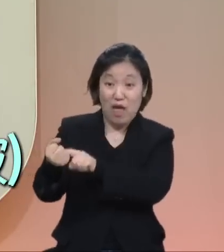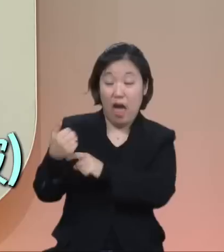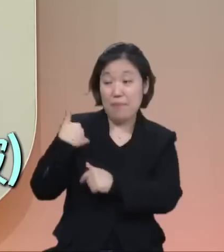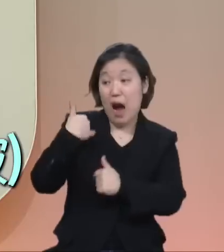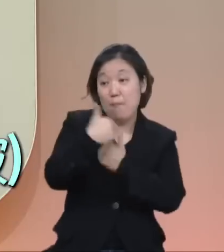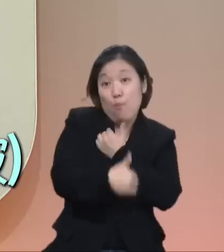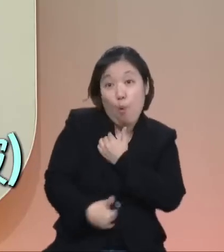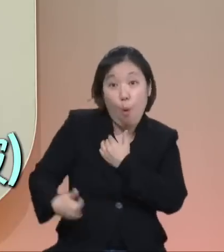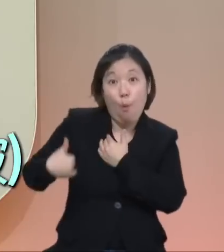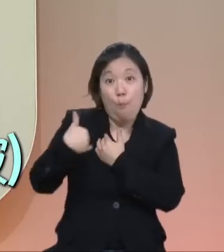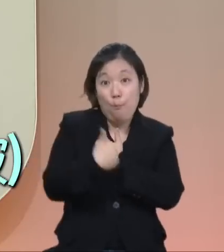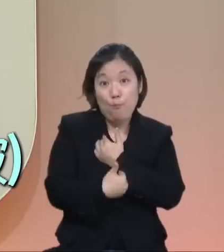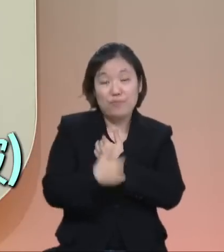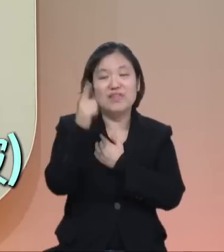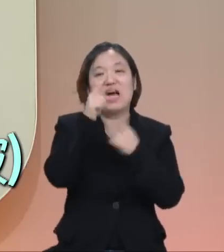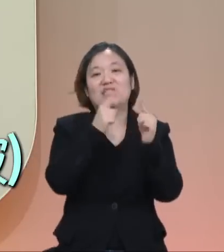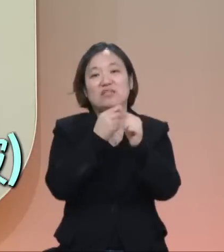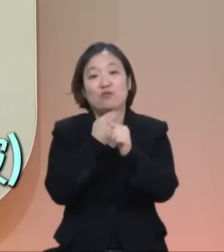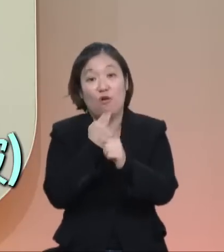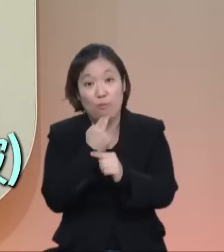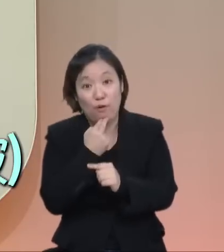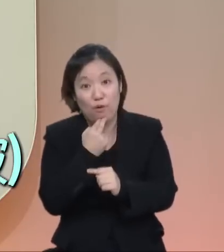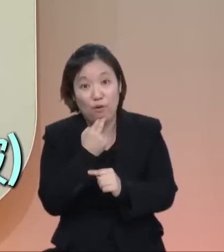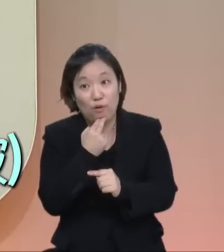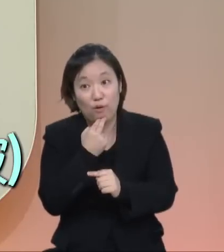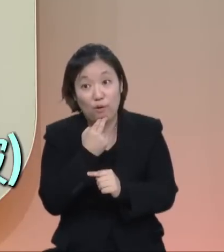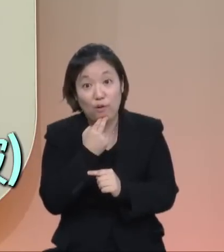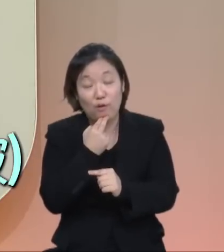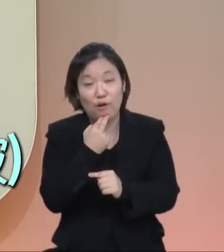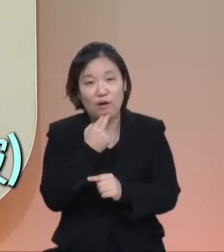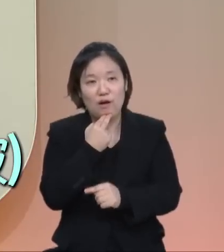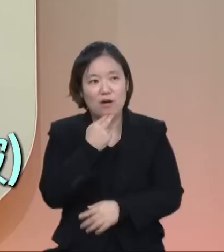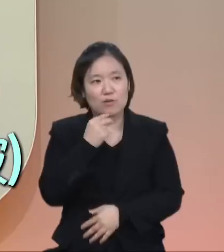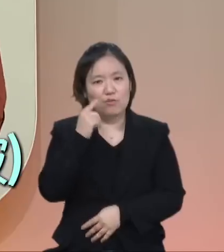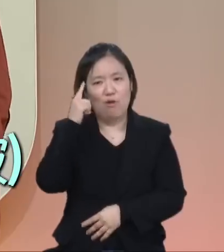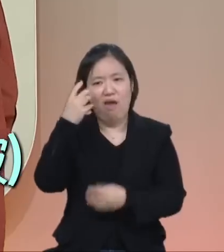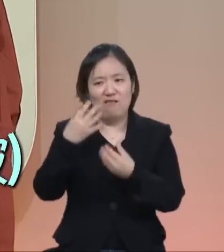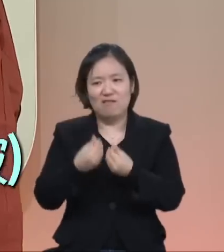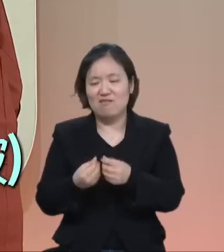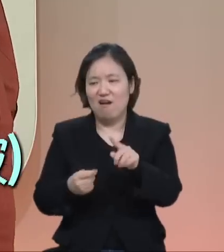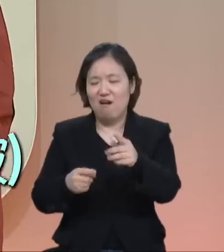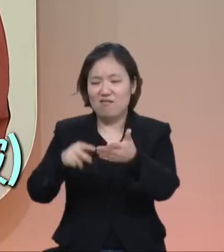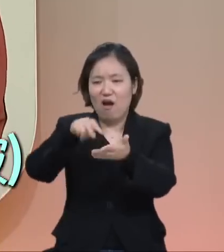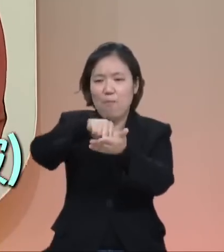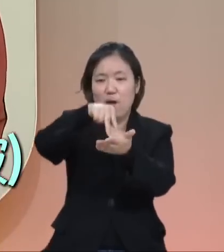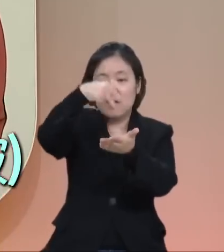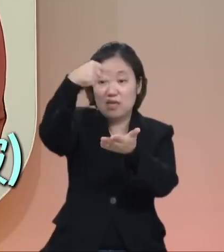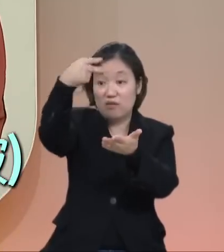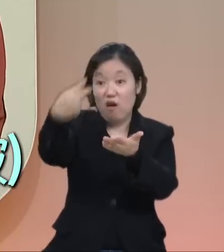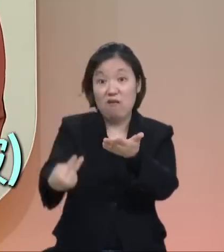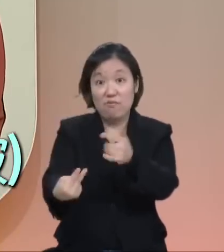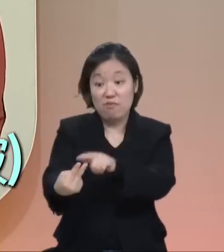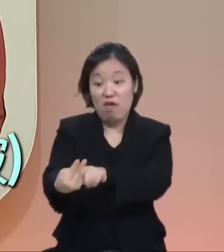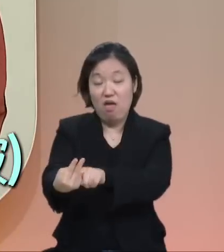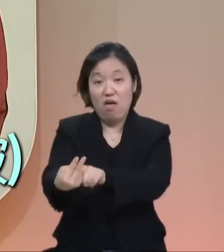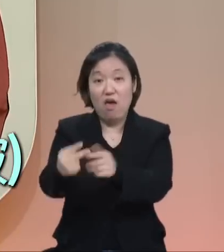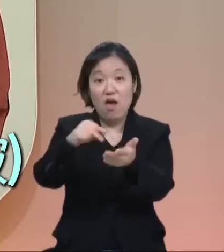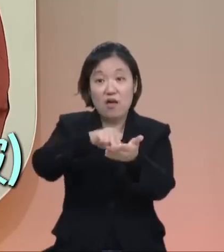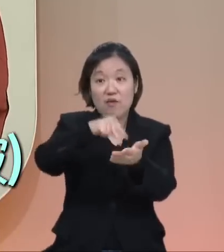몸에는 다친 것이 없다거나 그렇죠 뭐 절벽에서 떨어졌는데